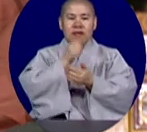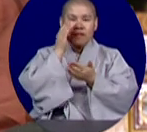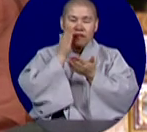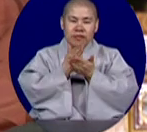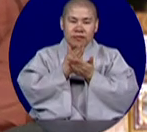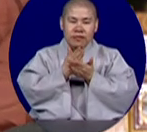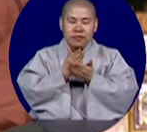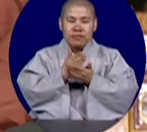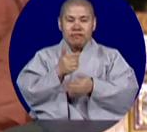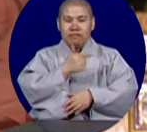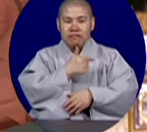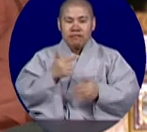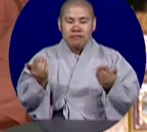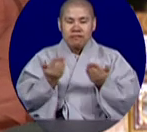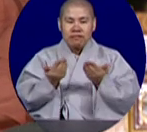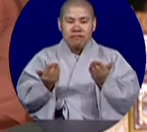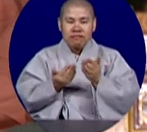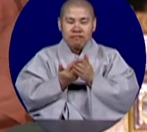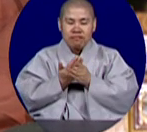큰일 난다.